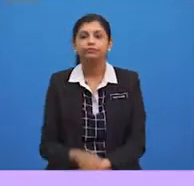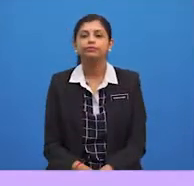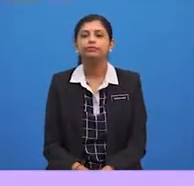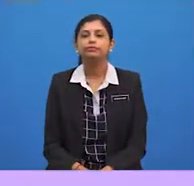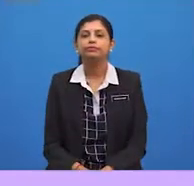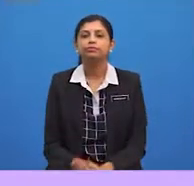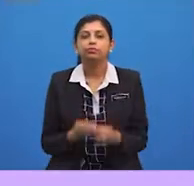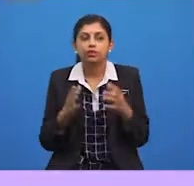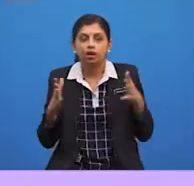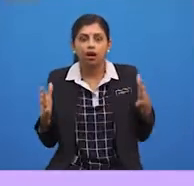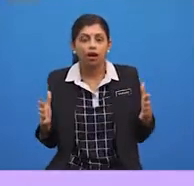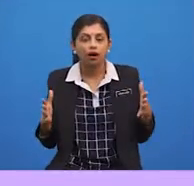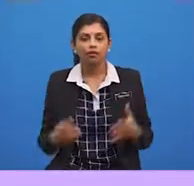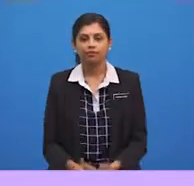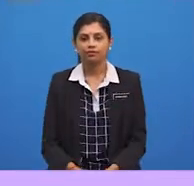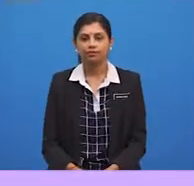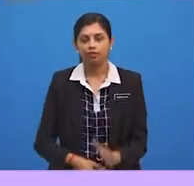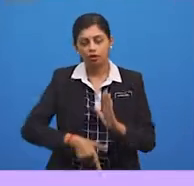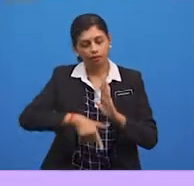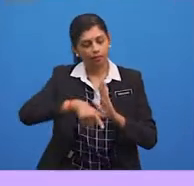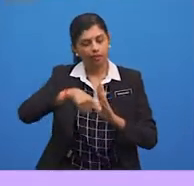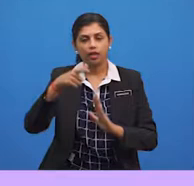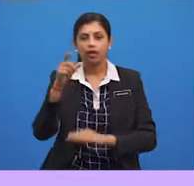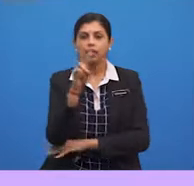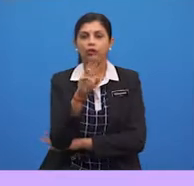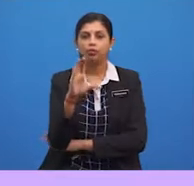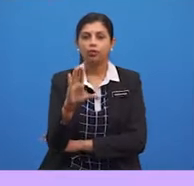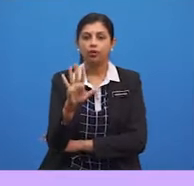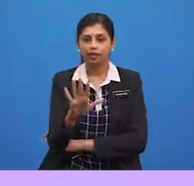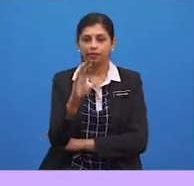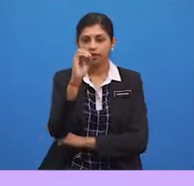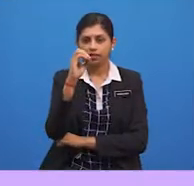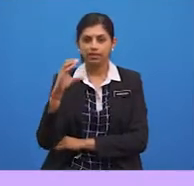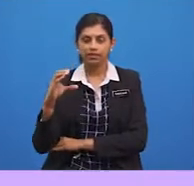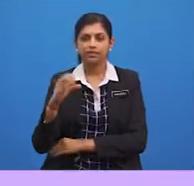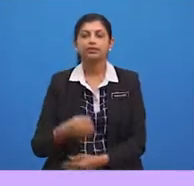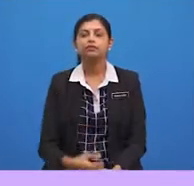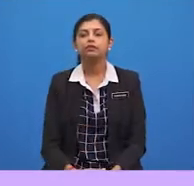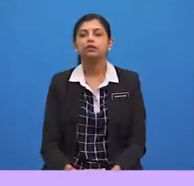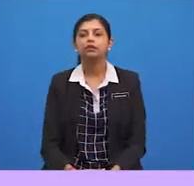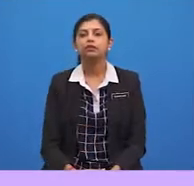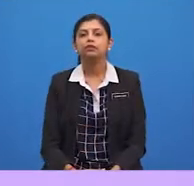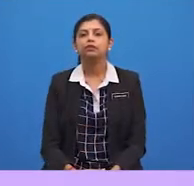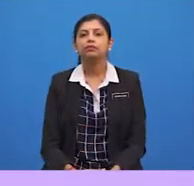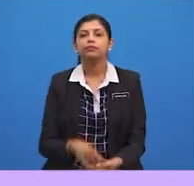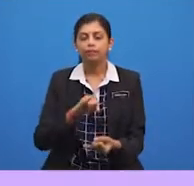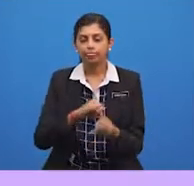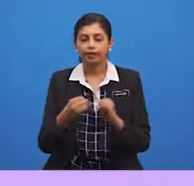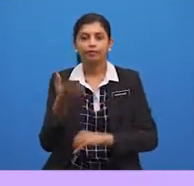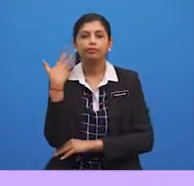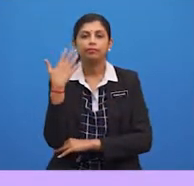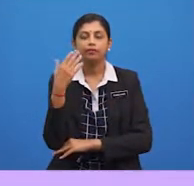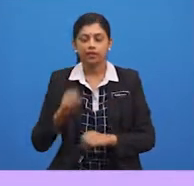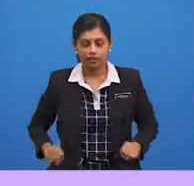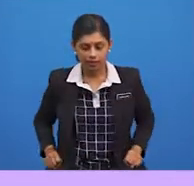adalah besar, iaitu melebihi 25 darjah Celsius. Iklim panas sederhana